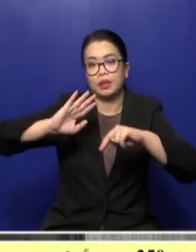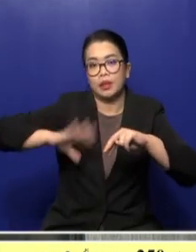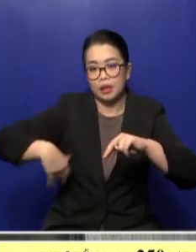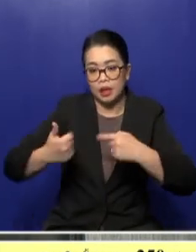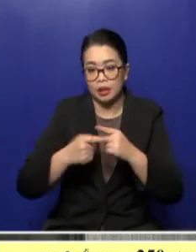ครับ